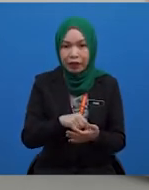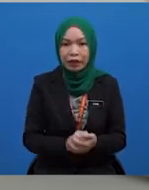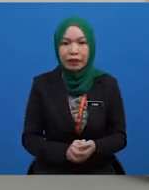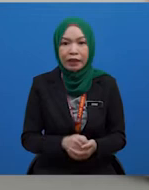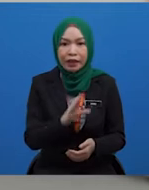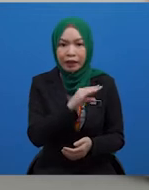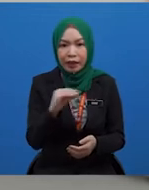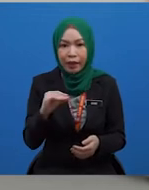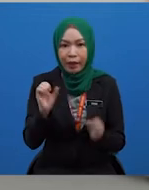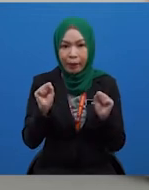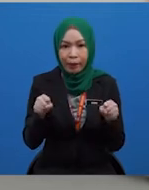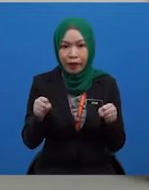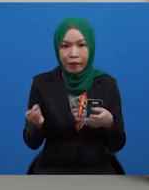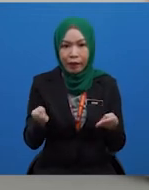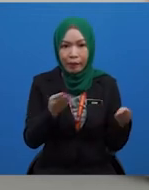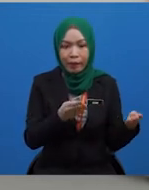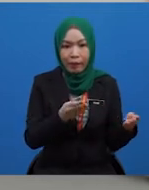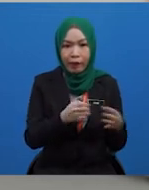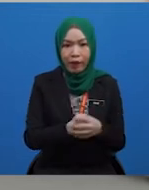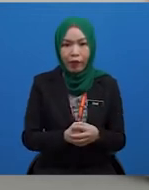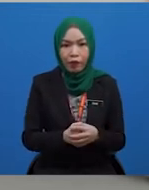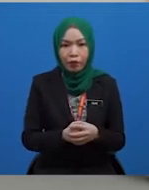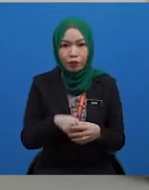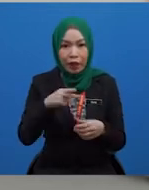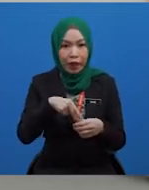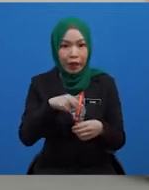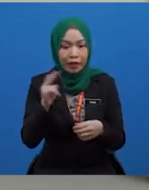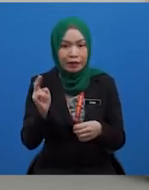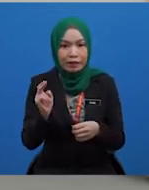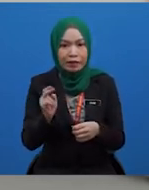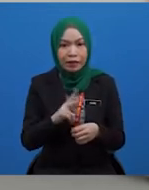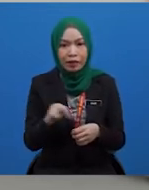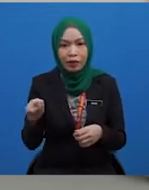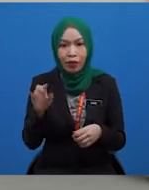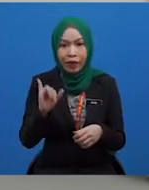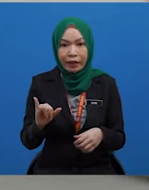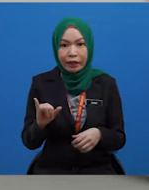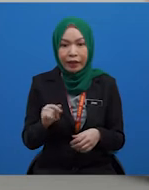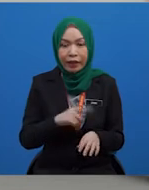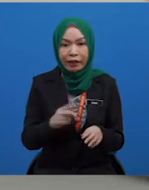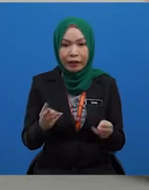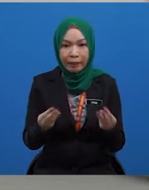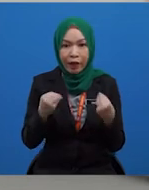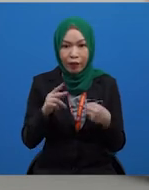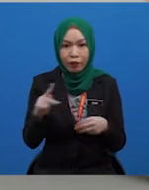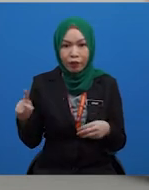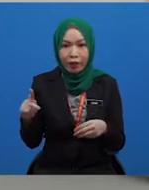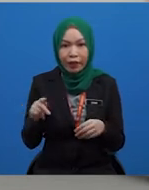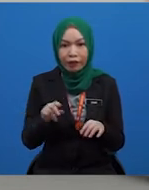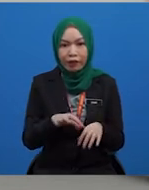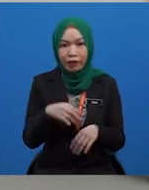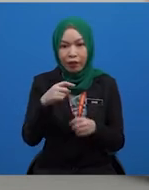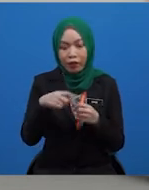membawa pelbagai peluang dan juga hasil pulangan yang diinginkan oleh sesebuah syarikat